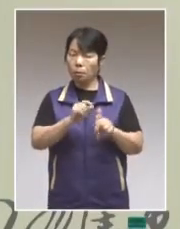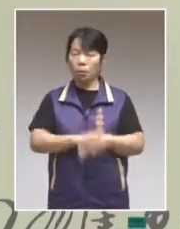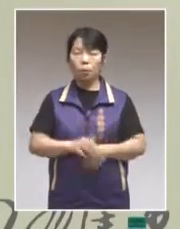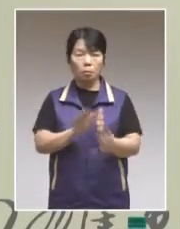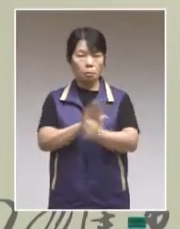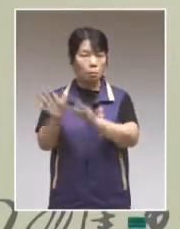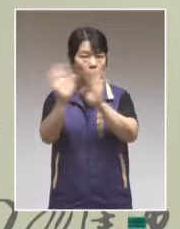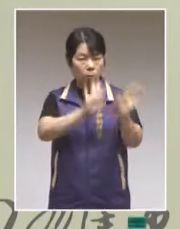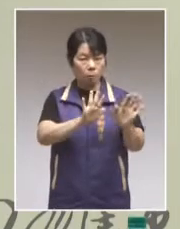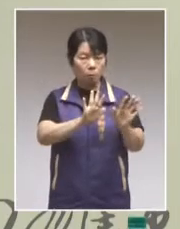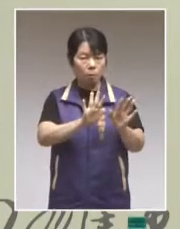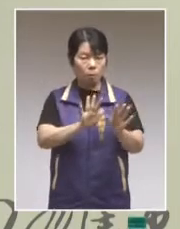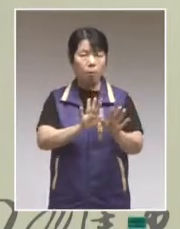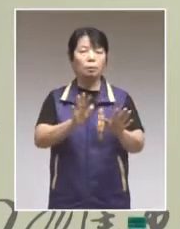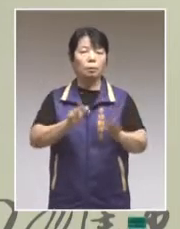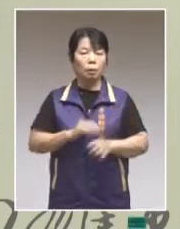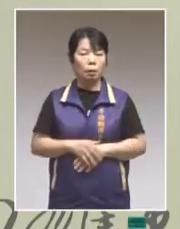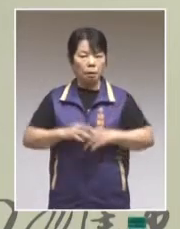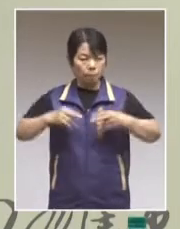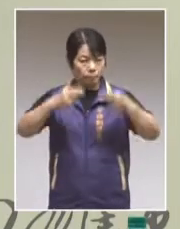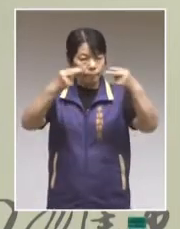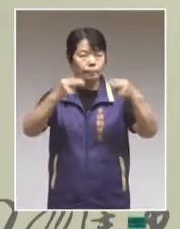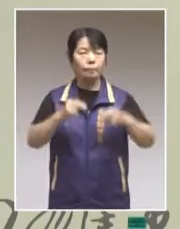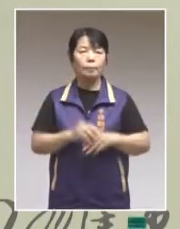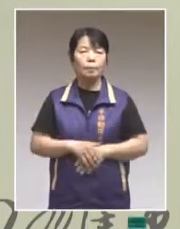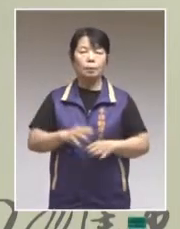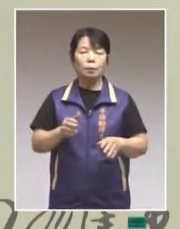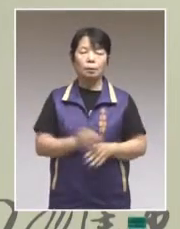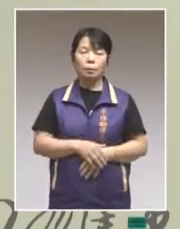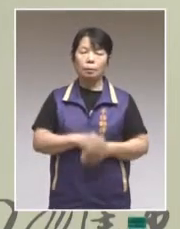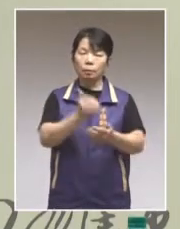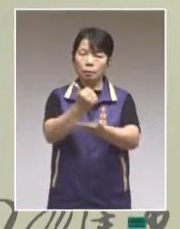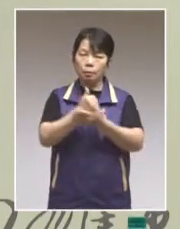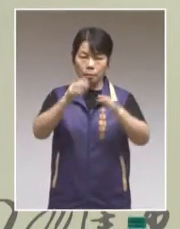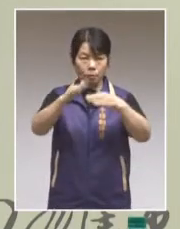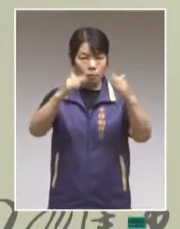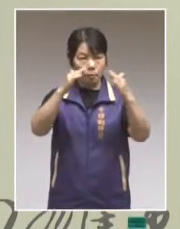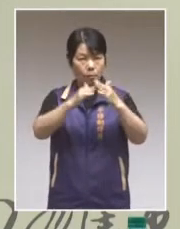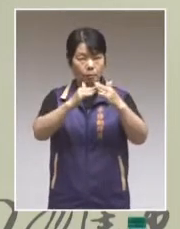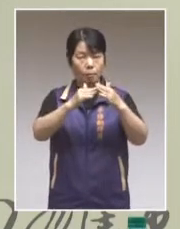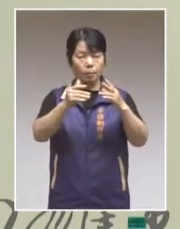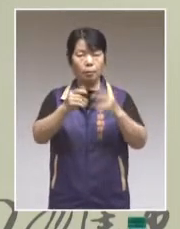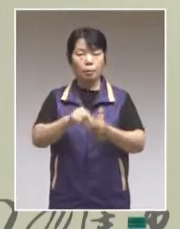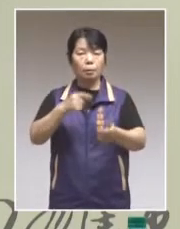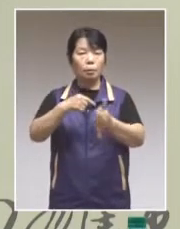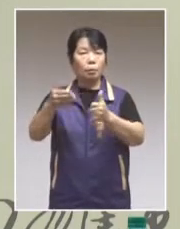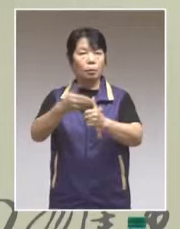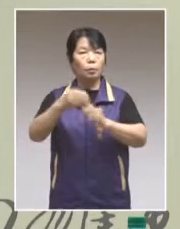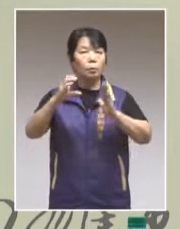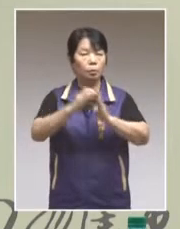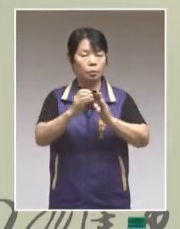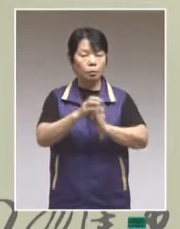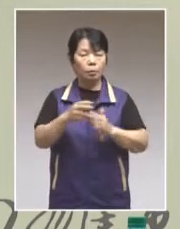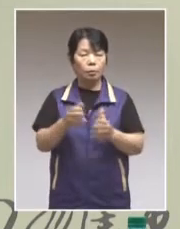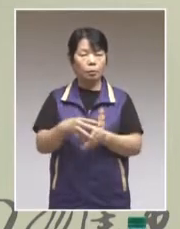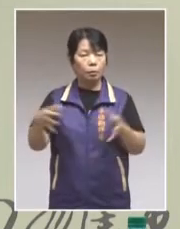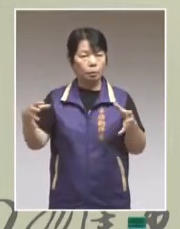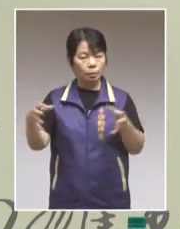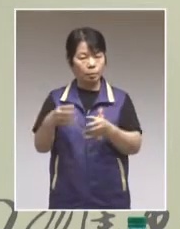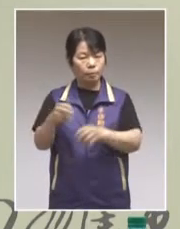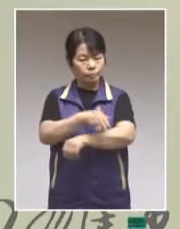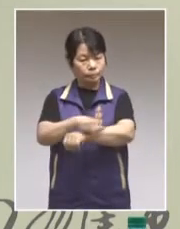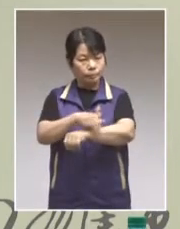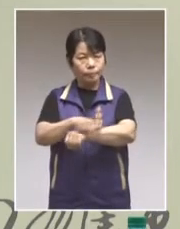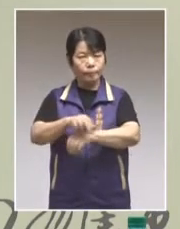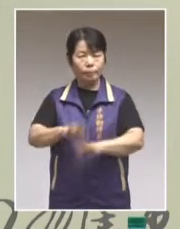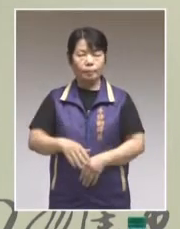的状况来做调整。不过也都请学校跟我们教育局做规划。那这个其实